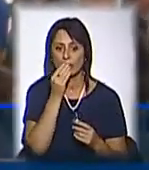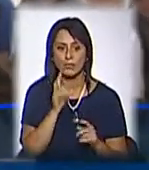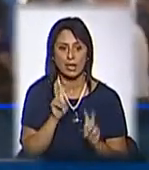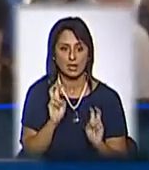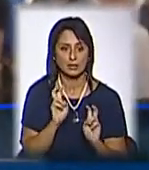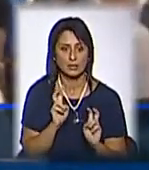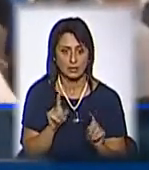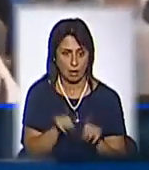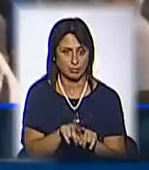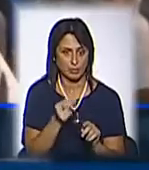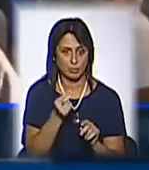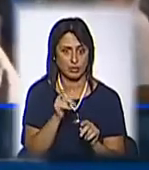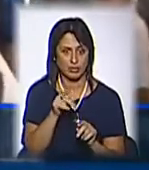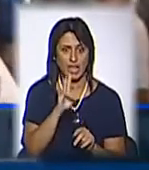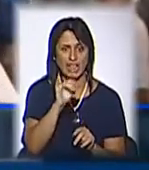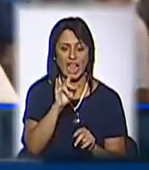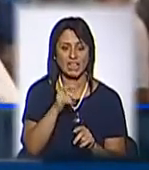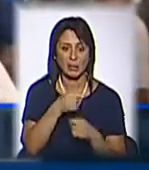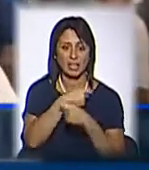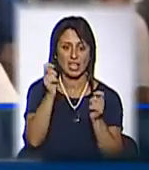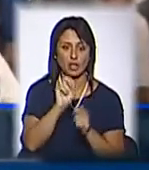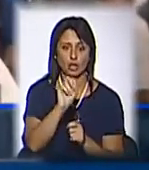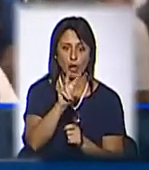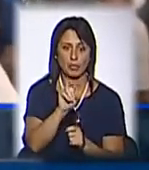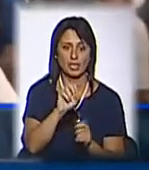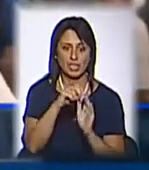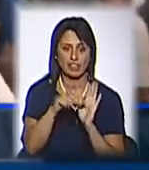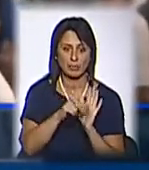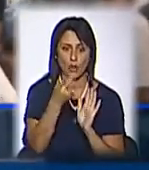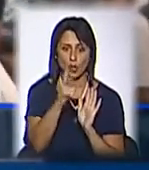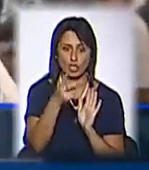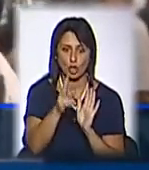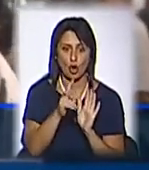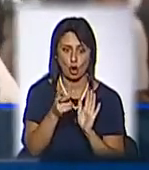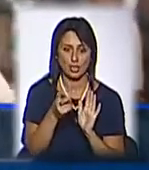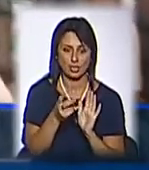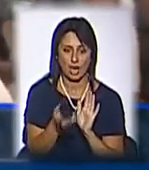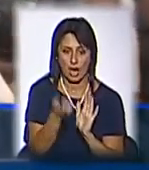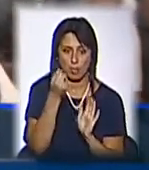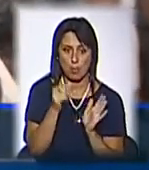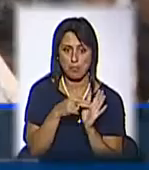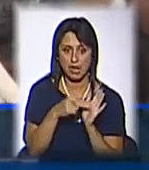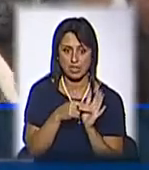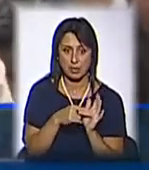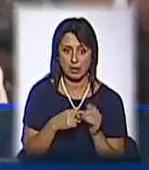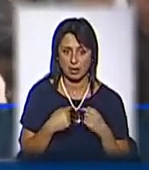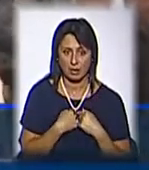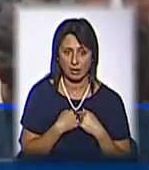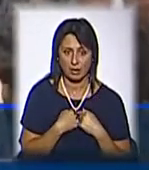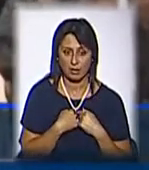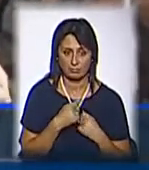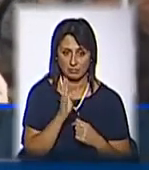იგივე ფული არაა. ნატანებში თუ დაარიგეს 12, 16, 22 რეესტრიდან ამოღებული ფასები გვა. ჩვენ